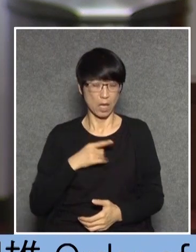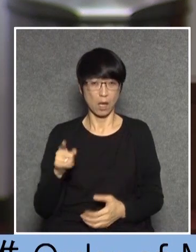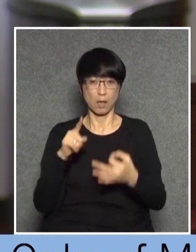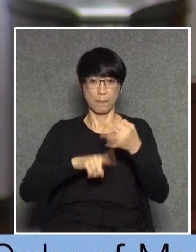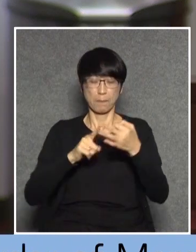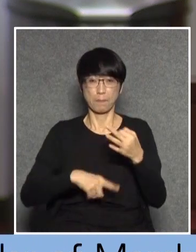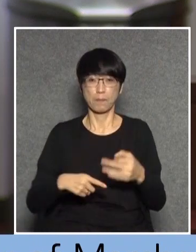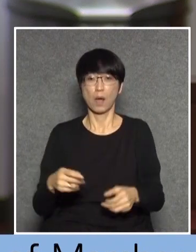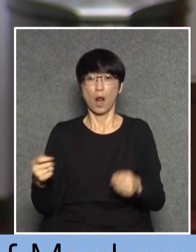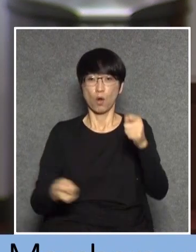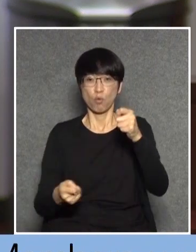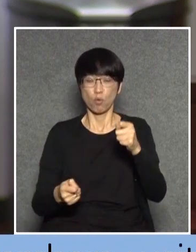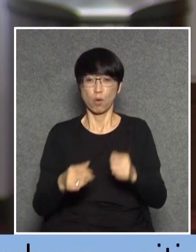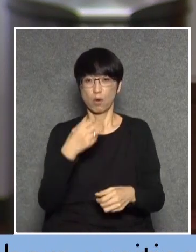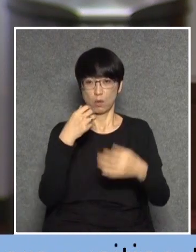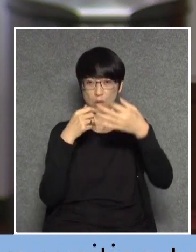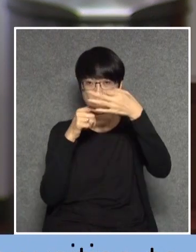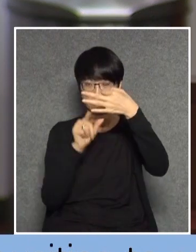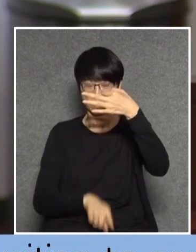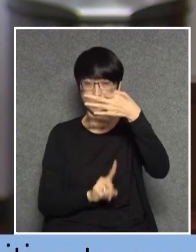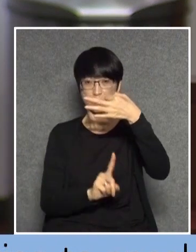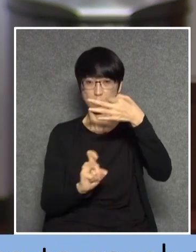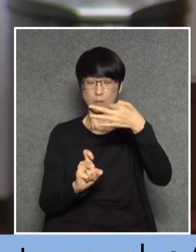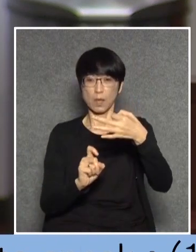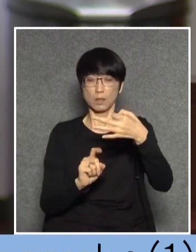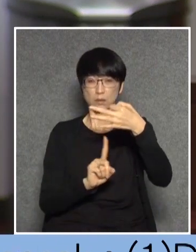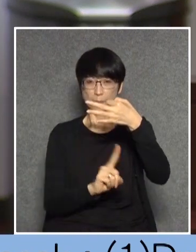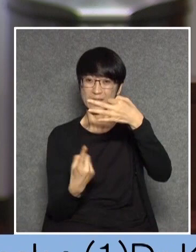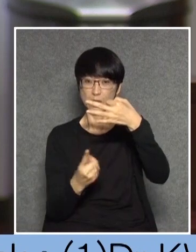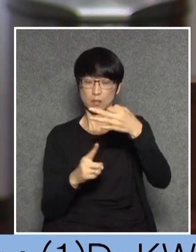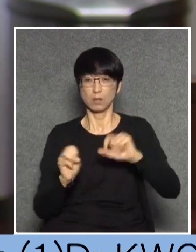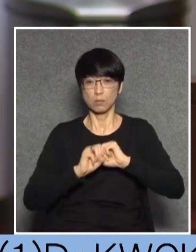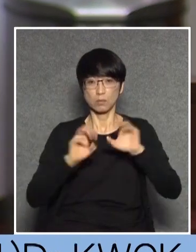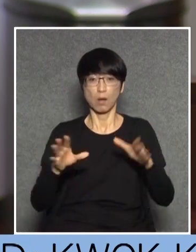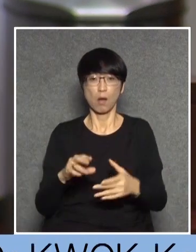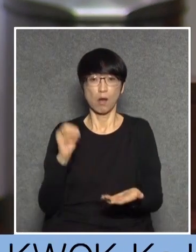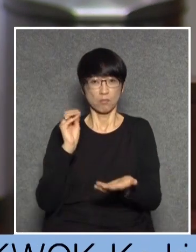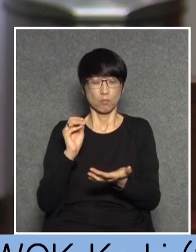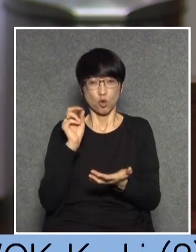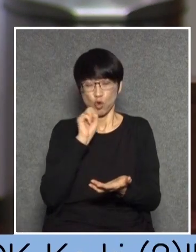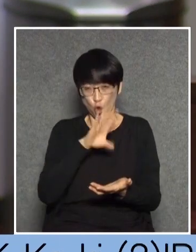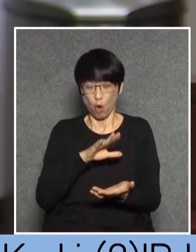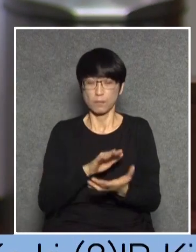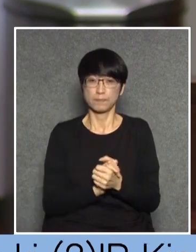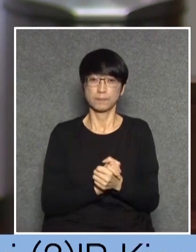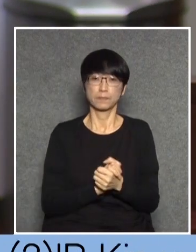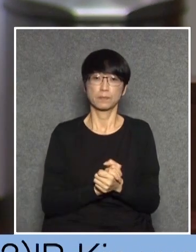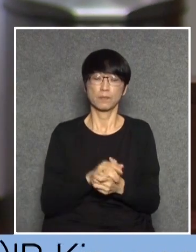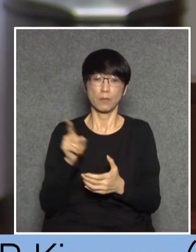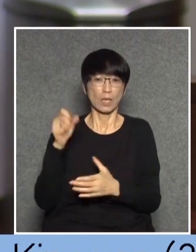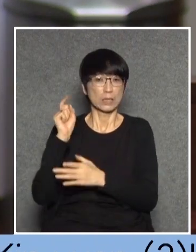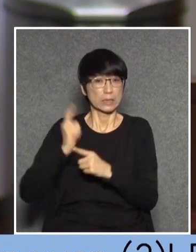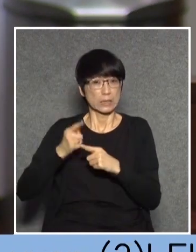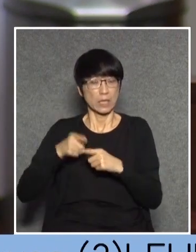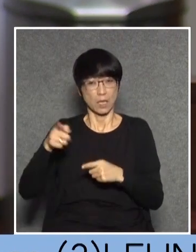文喺去年3月11日帳委會嘅公開聆訊之中，信誓旦旦話俾我哋聽，呢個新空管系